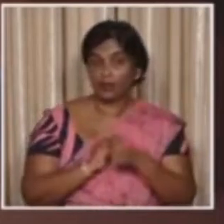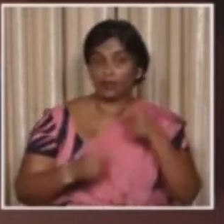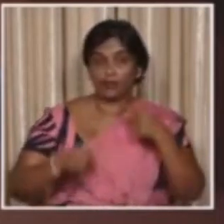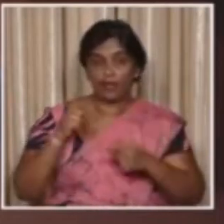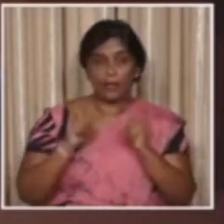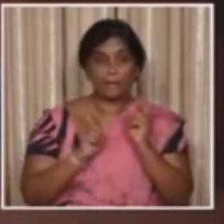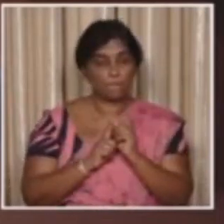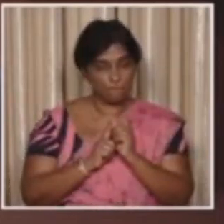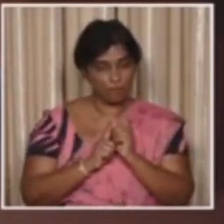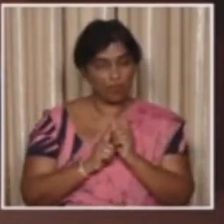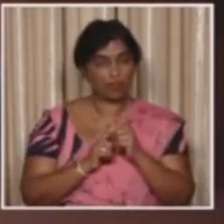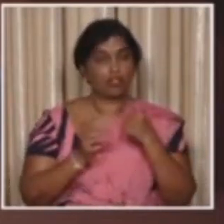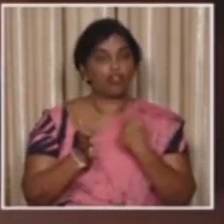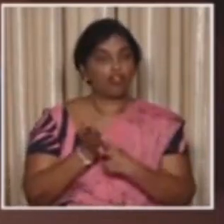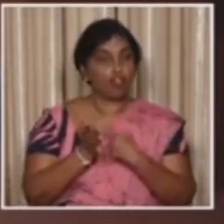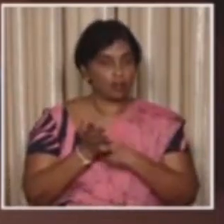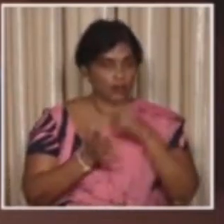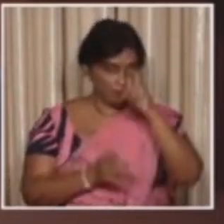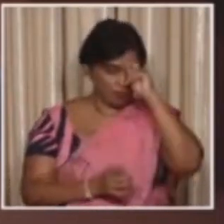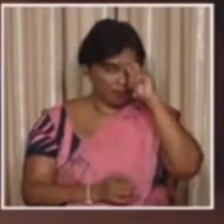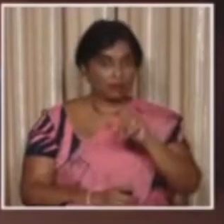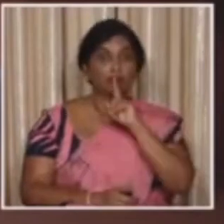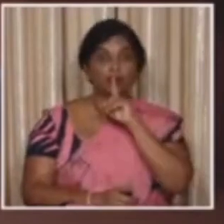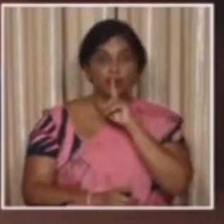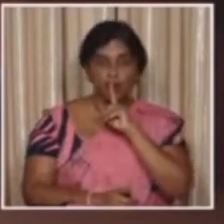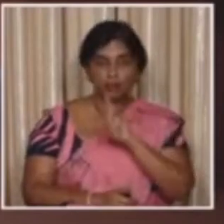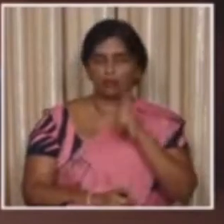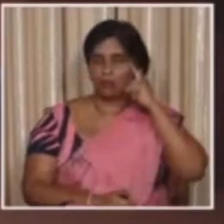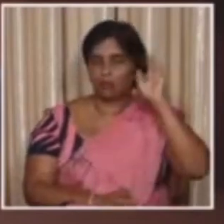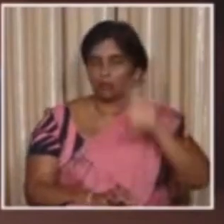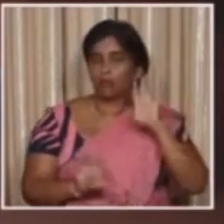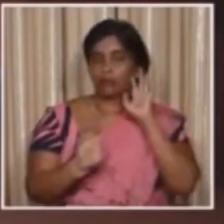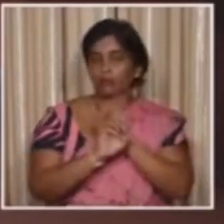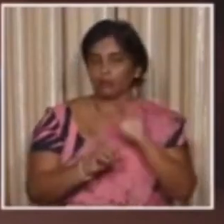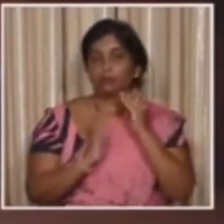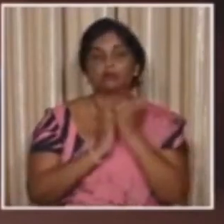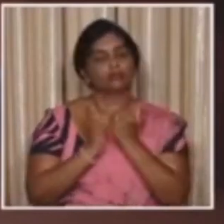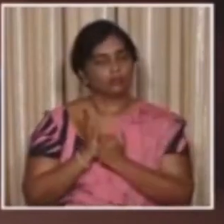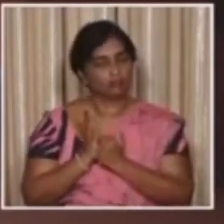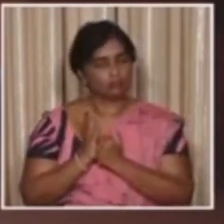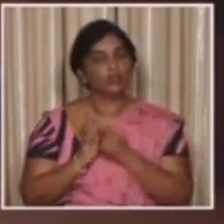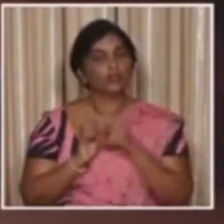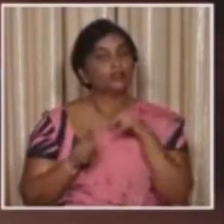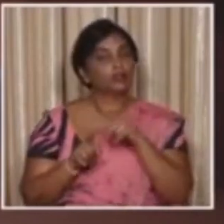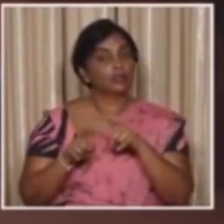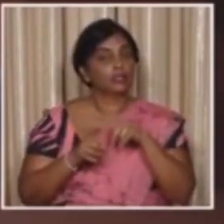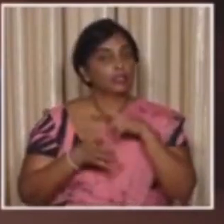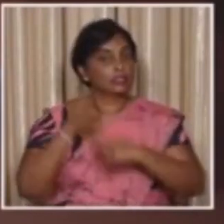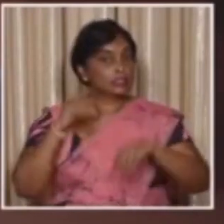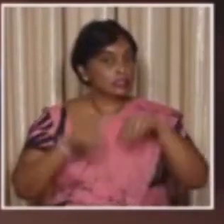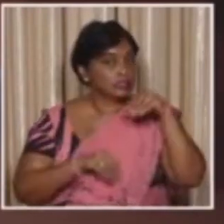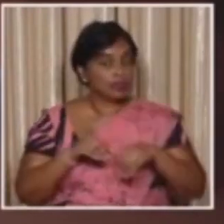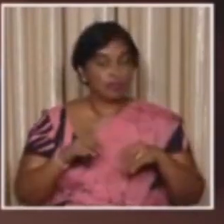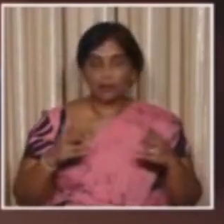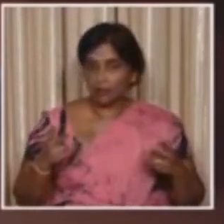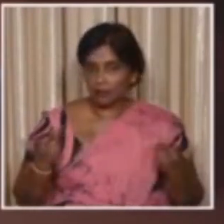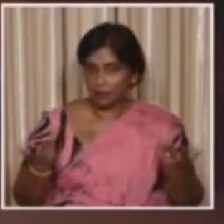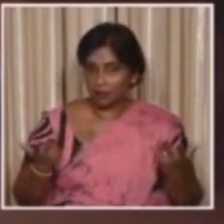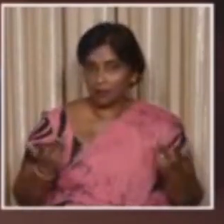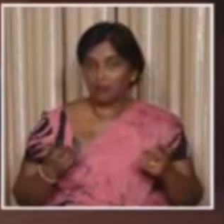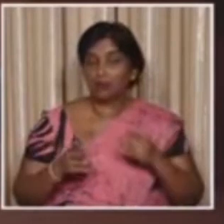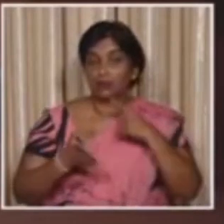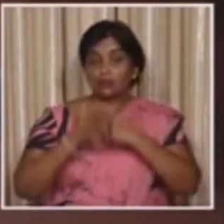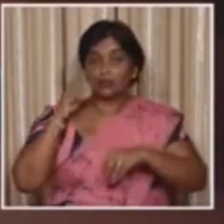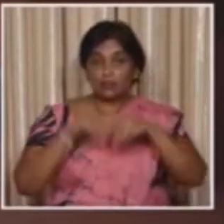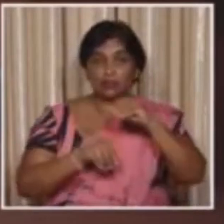prasanna ranathungat rusan ranasinghe mahatmayata idiripat karu saavadya karunu e wagema e welawae chandaya pawathune inne